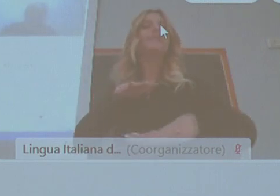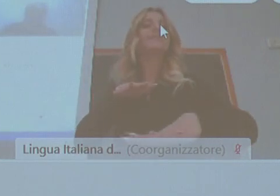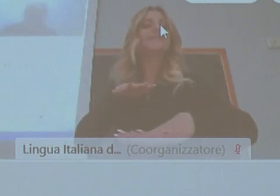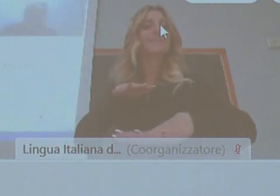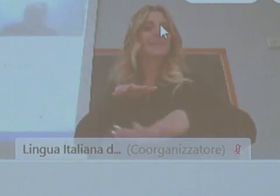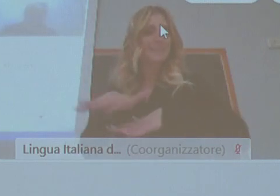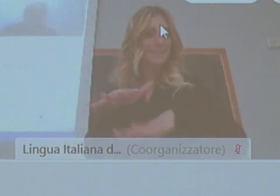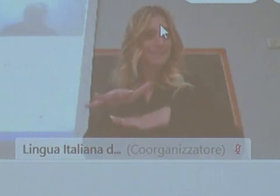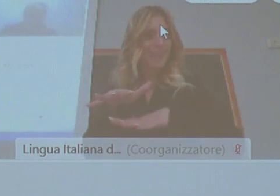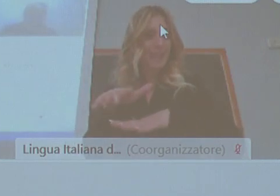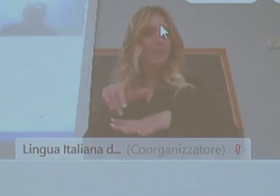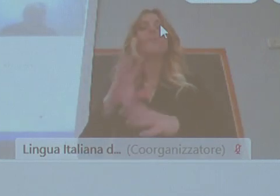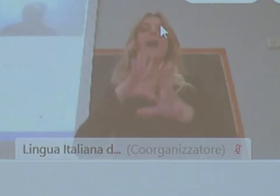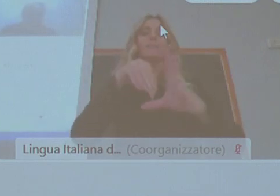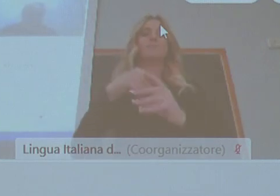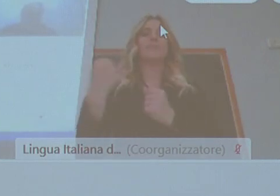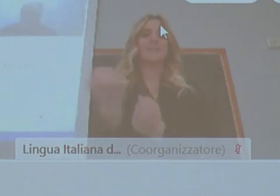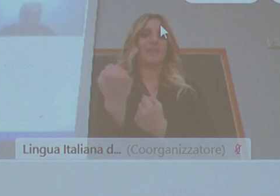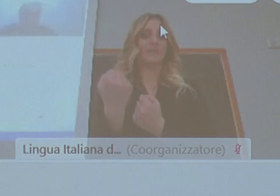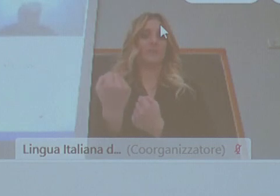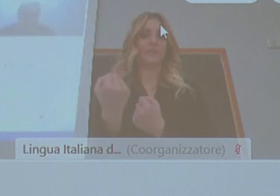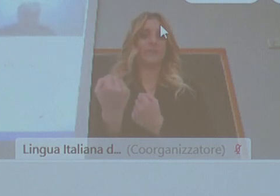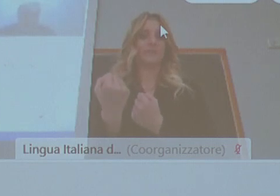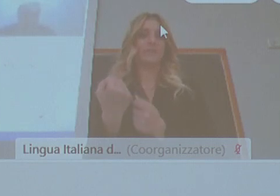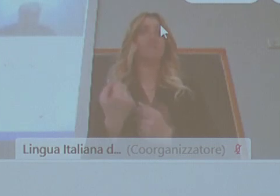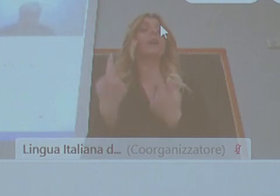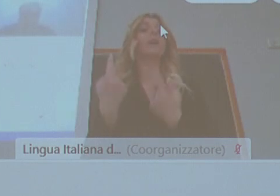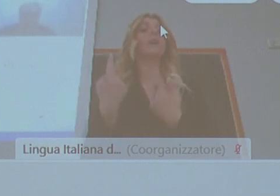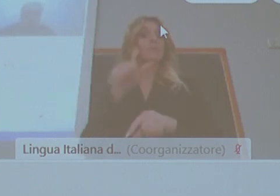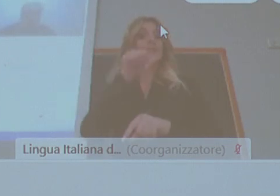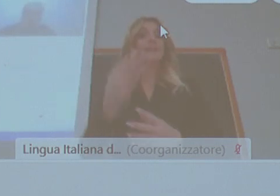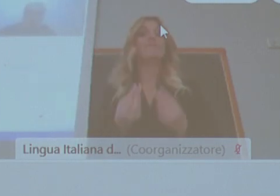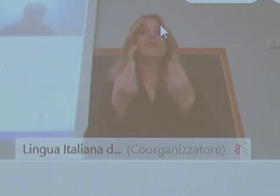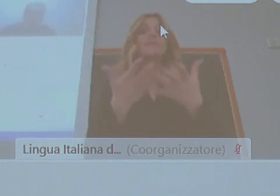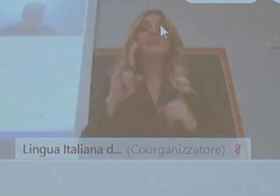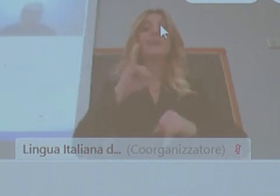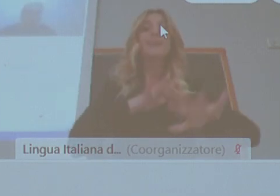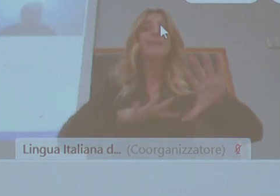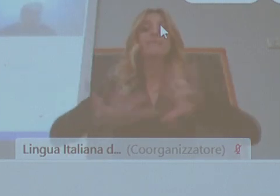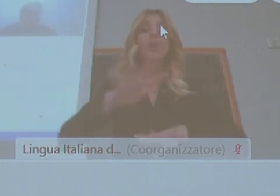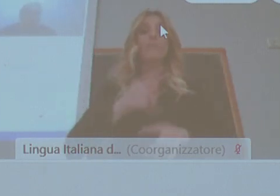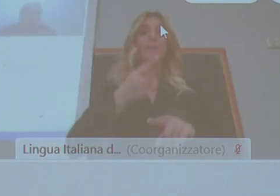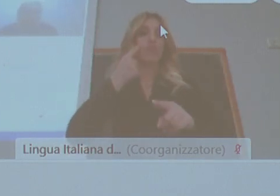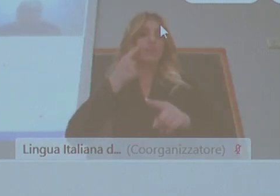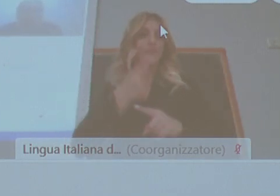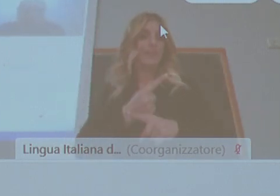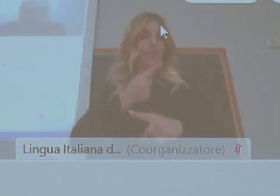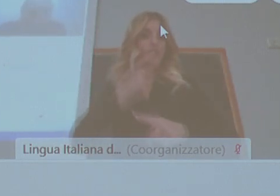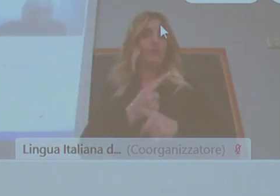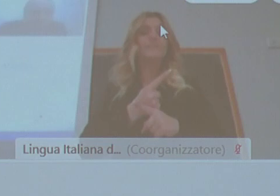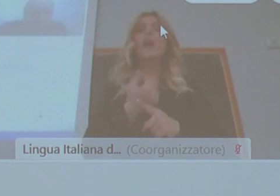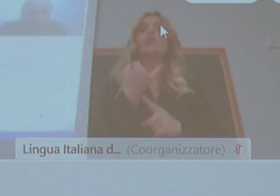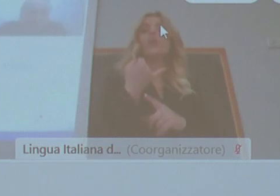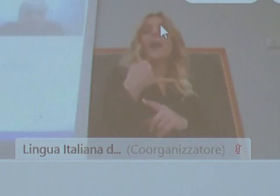dei servizi, proprio per fornire informazioni necessarie al fine